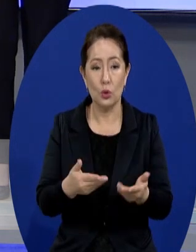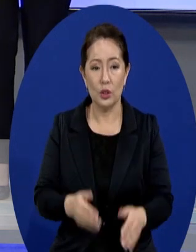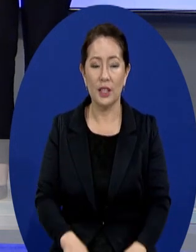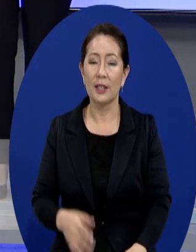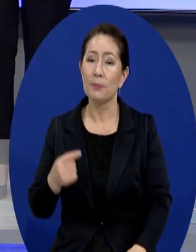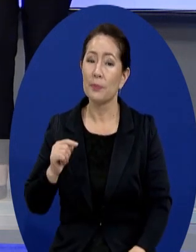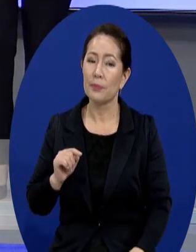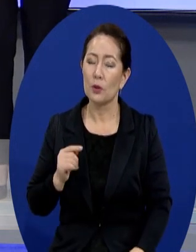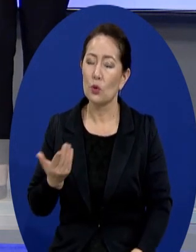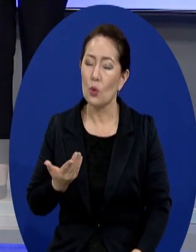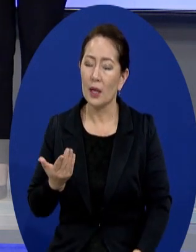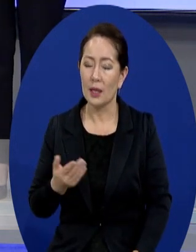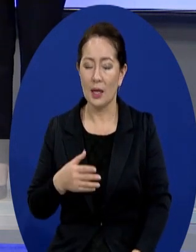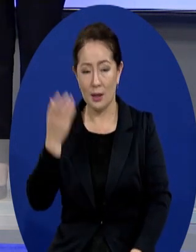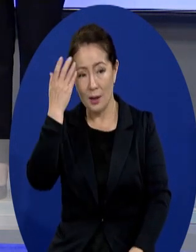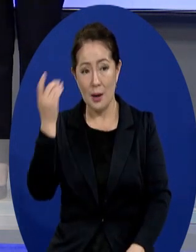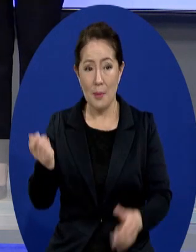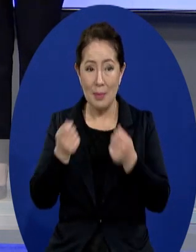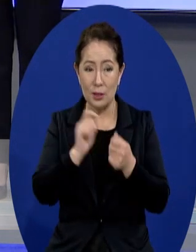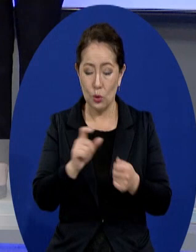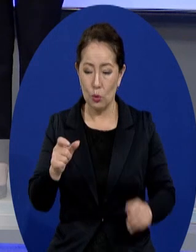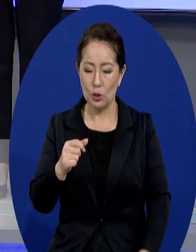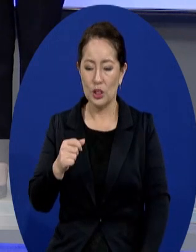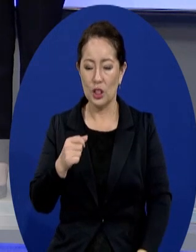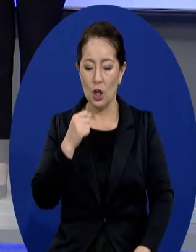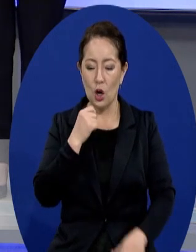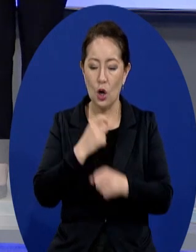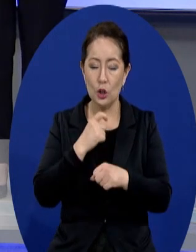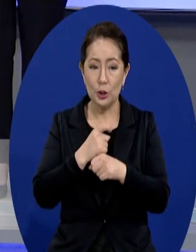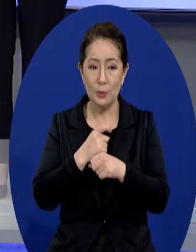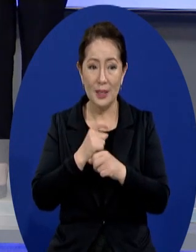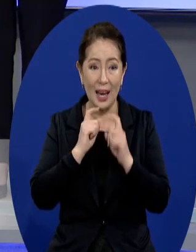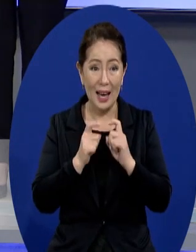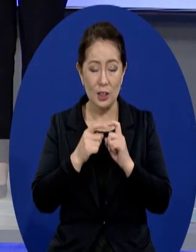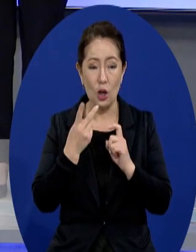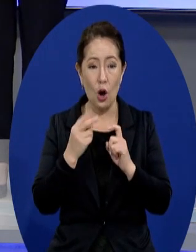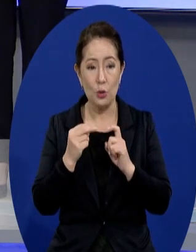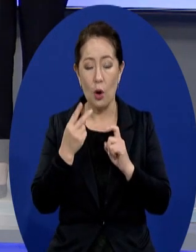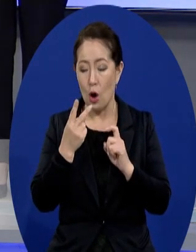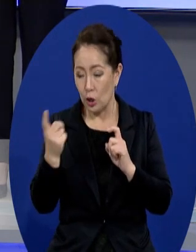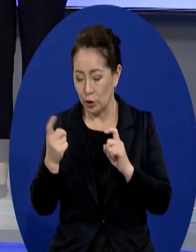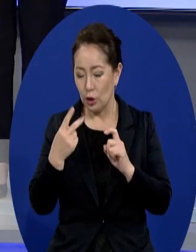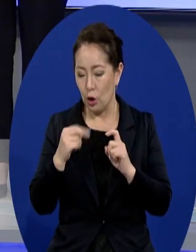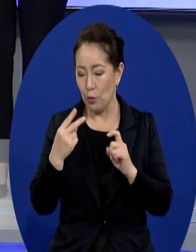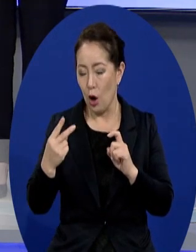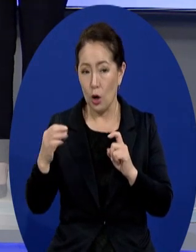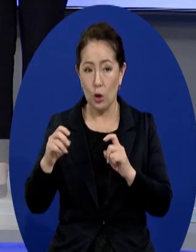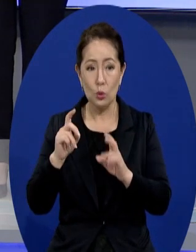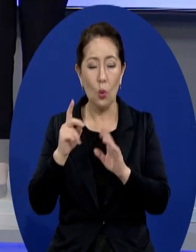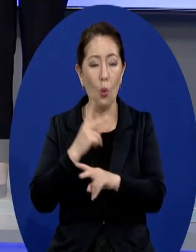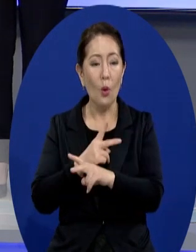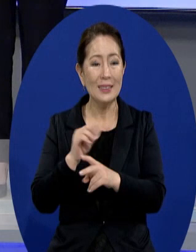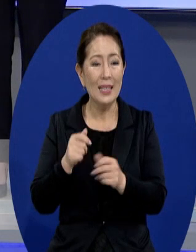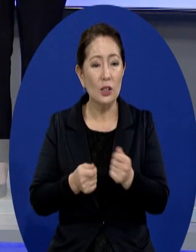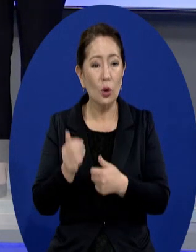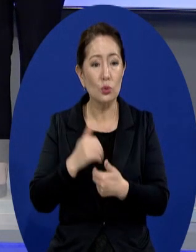Өөрөөр хэлбэл малчтын одоо хөдөлмөрийн харилцааг 2021 болон 2022 оны хууль эрхцүүд яаж зохицуулж